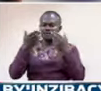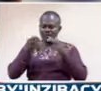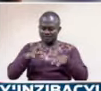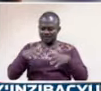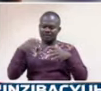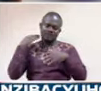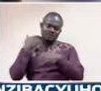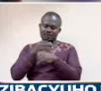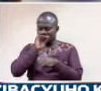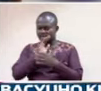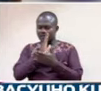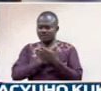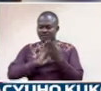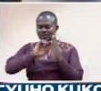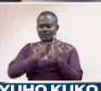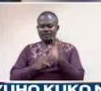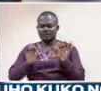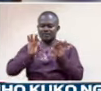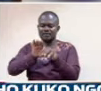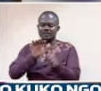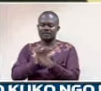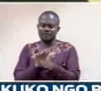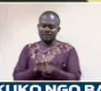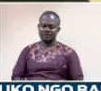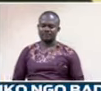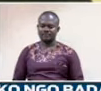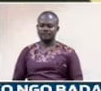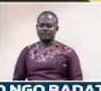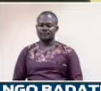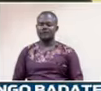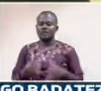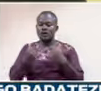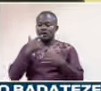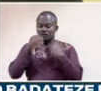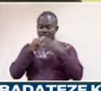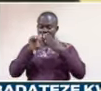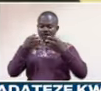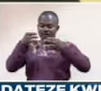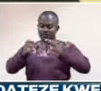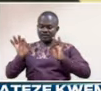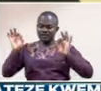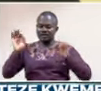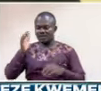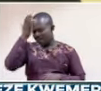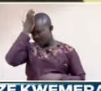yakorewe Abatutsi ari n'ingingo yo kwitabwaho muri uru rugendo. Ni ukuvuga ko ubwo bwisanzure bwa